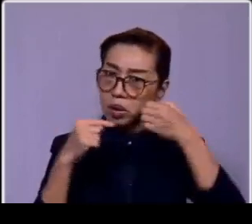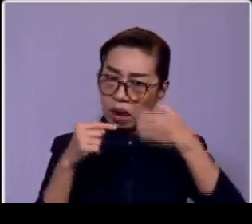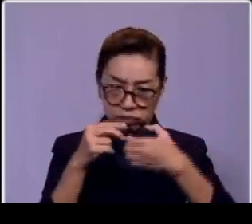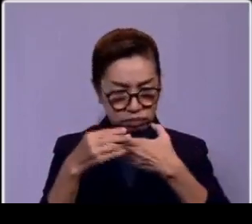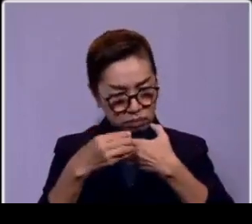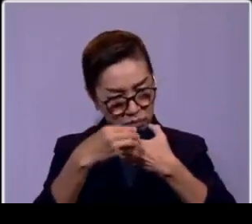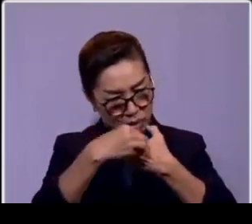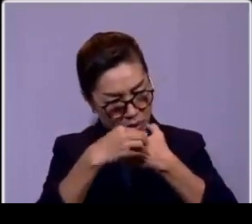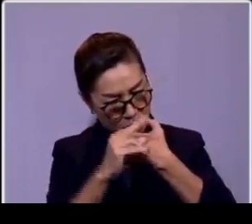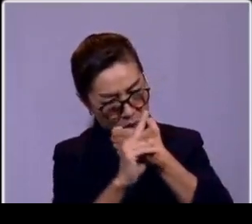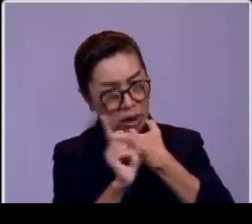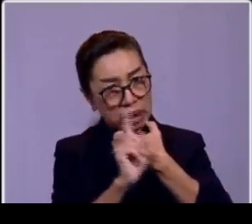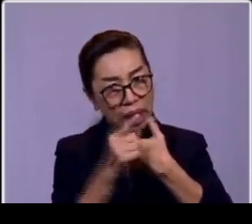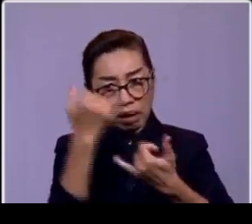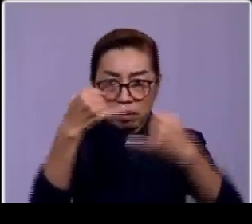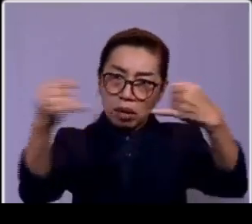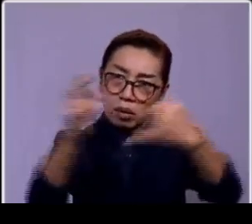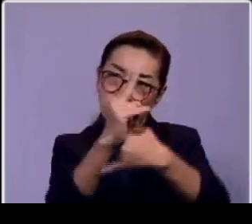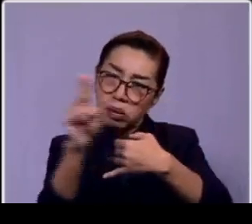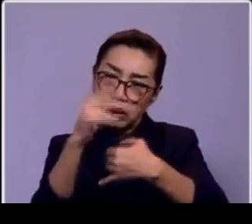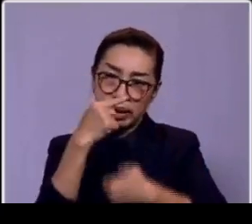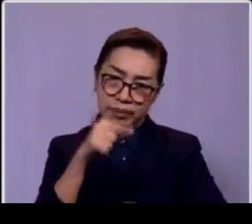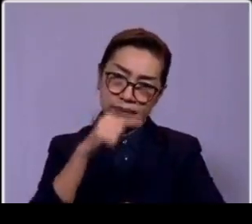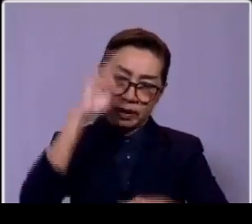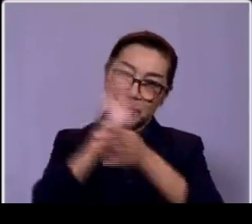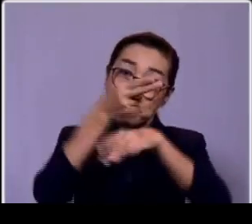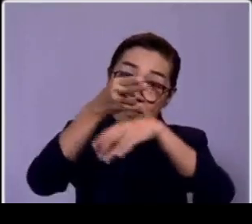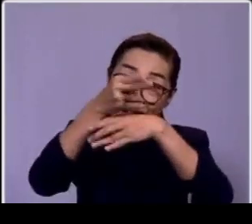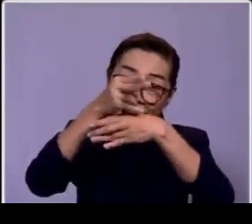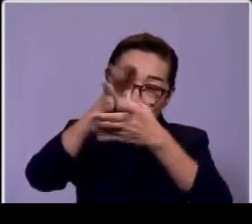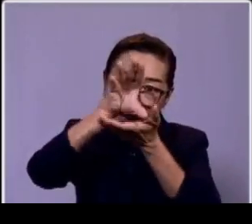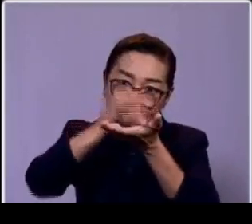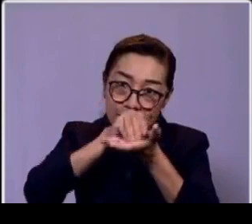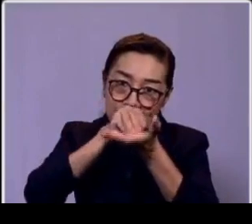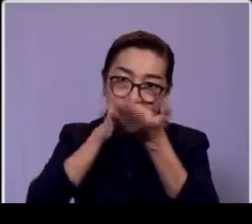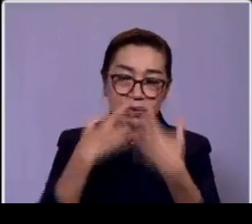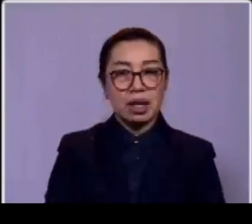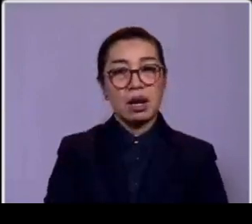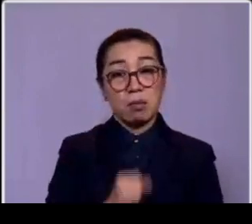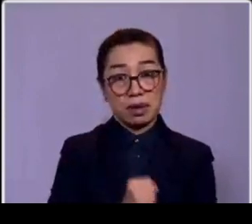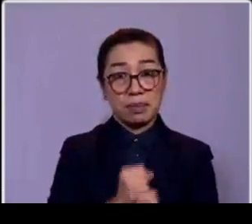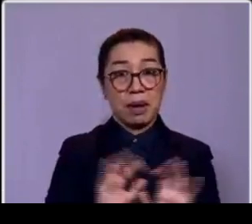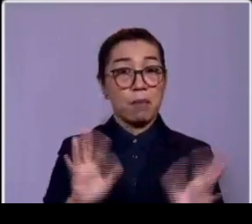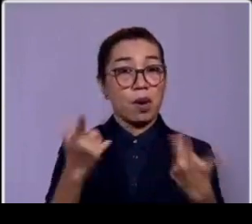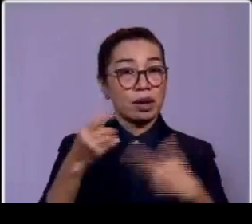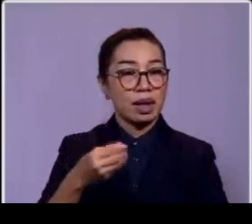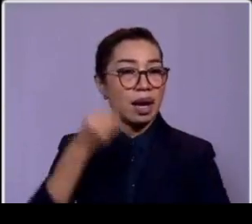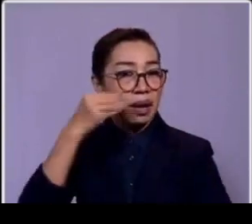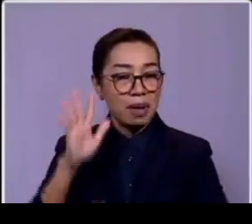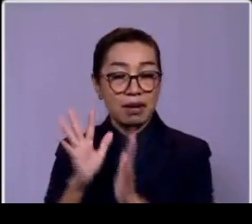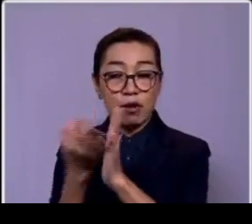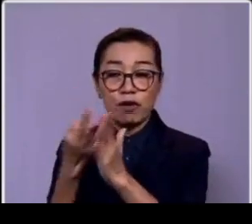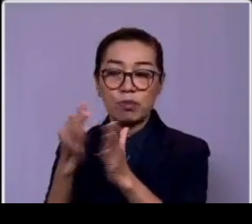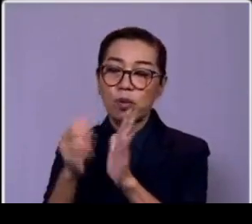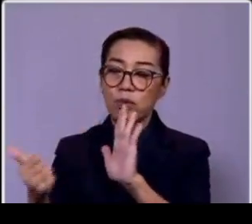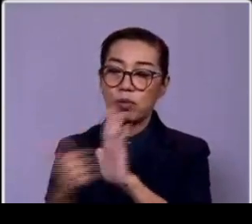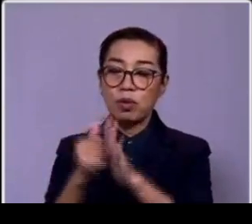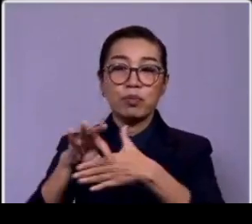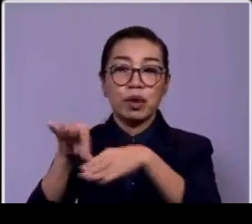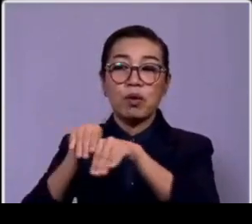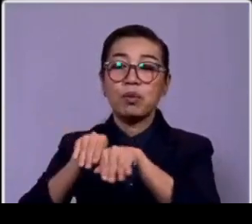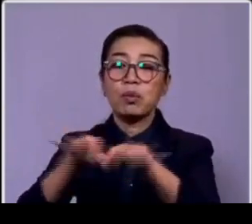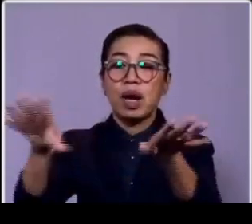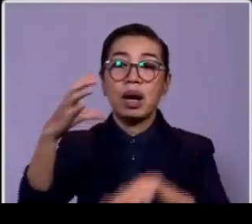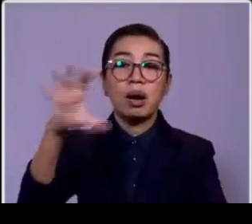ๆนะทีนี้พอหลังจากพี่เขาออกเวรค่ะก็นำคลิปมาแชร์ให้กับเพื่อนๆดูส่วนใหญ่ก็ถามกันว่าคืออะไรเนา